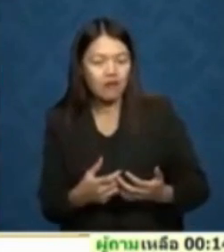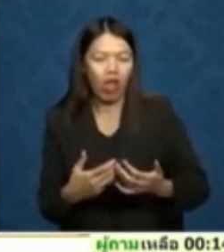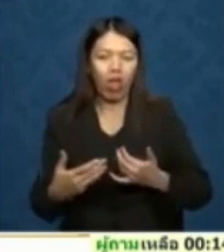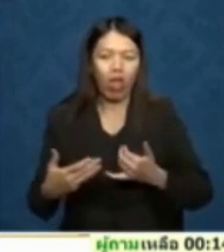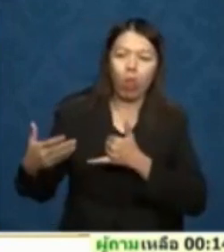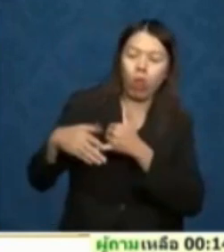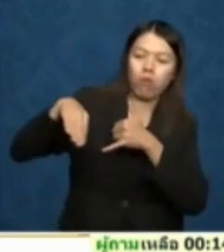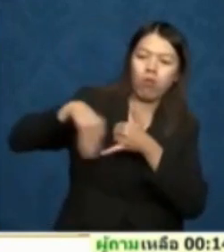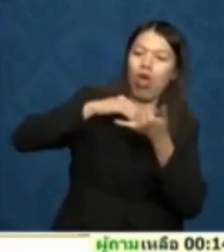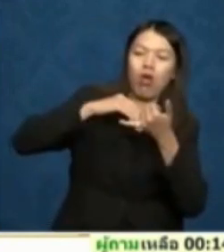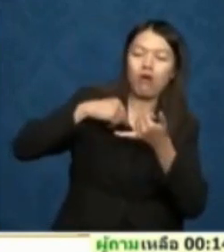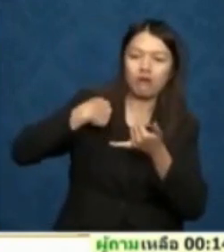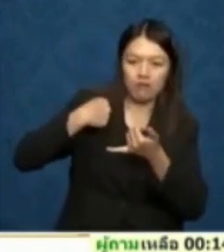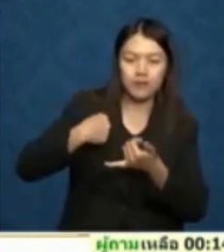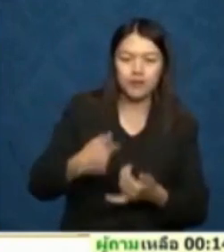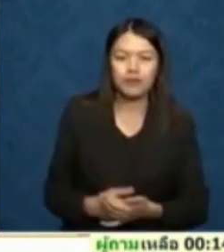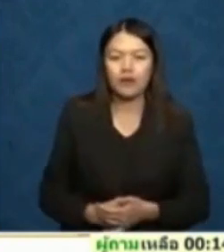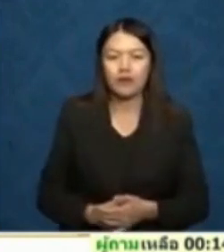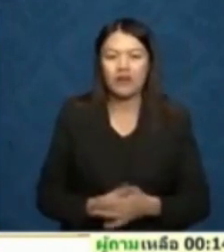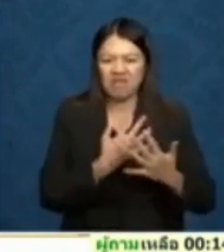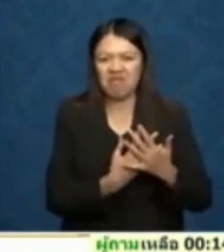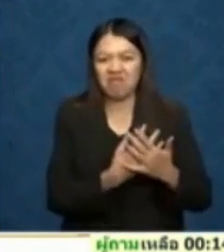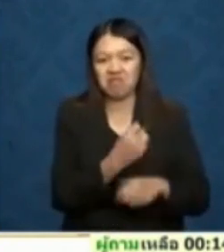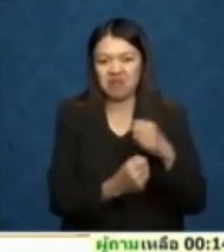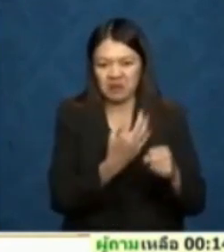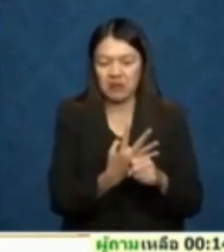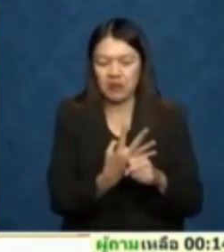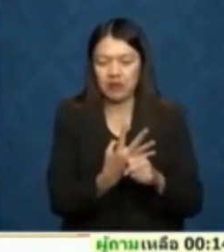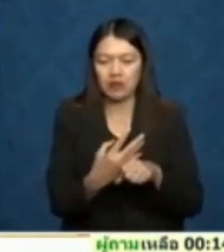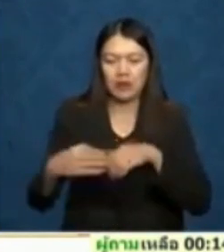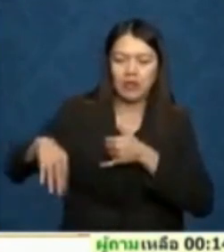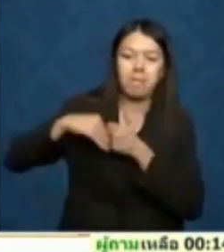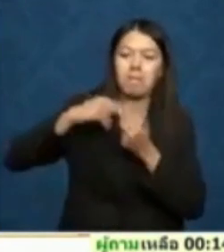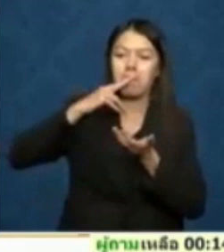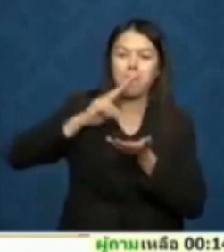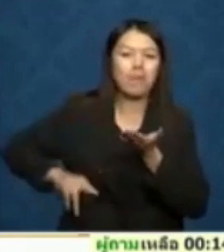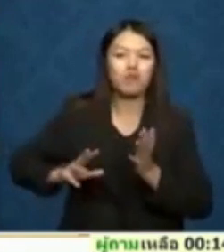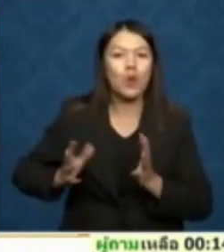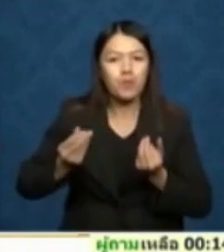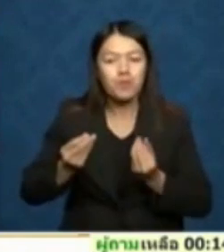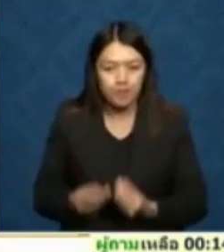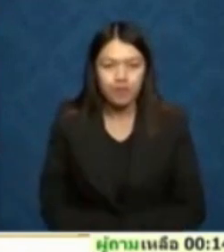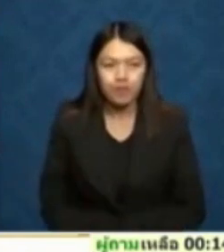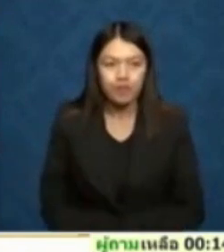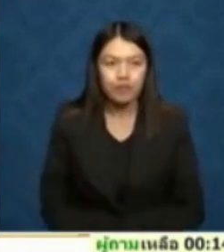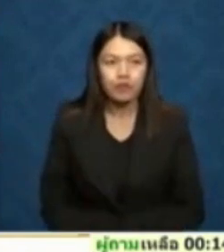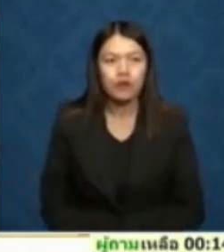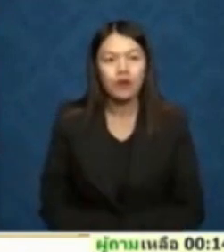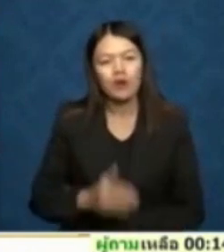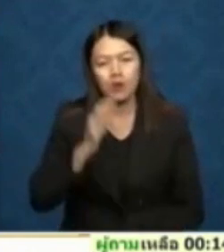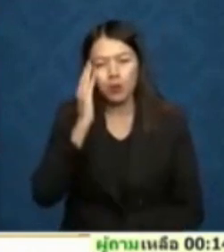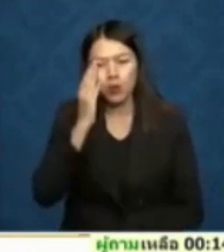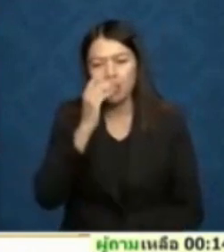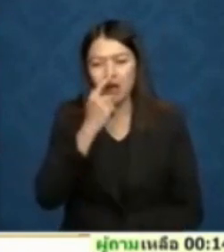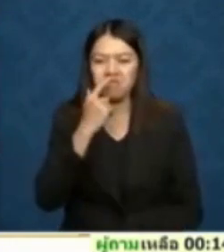ายคือการบุกรุกจำคุก4ปีแต่การทำร้ายร่างกายนั้นจ่ายค่าปรับก็จบท่านประธานครับชายคนดังกล่าวได้มีพฤติกรรม